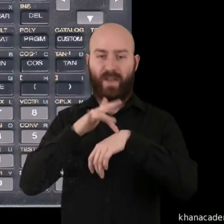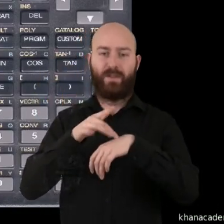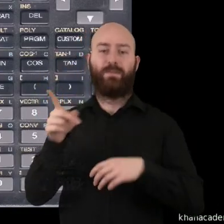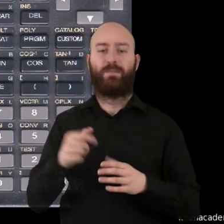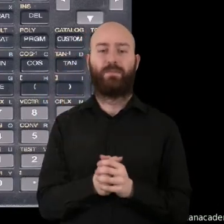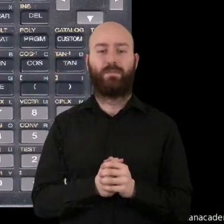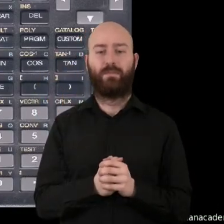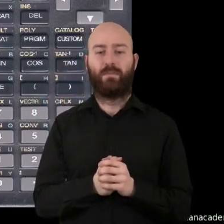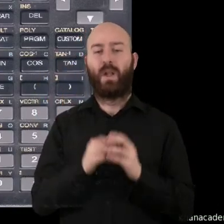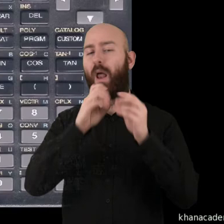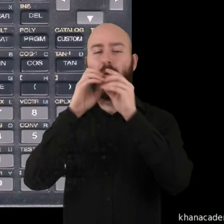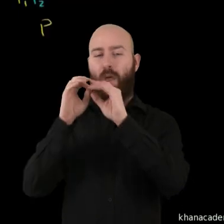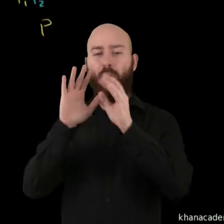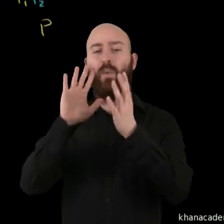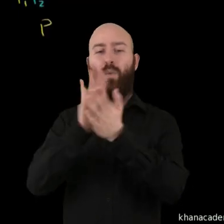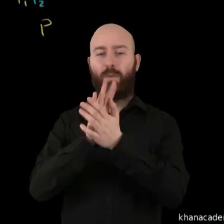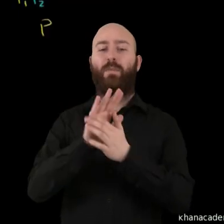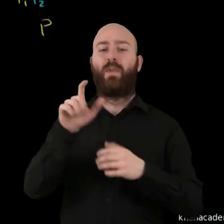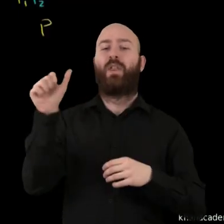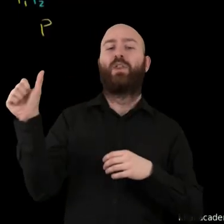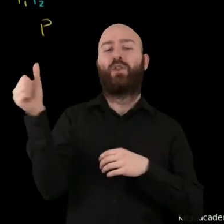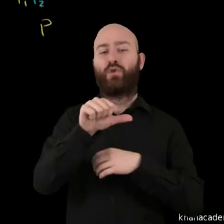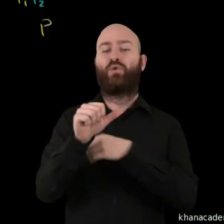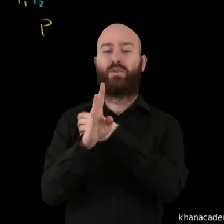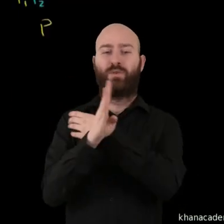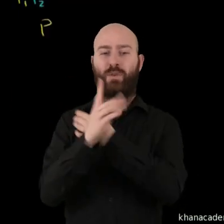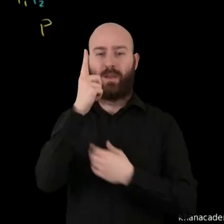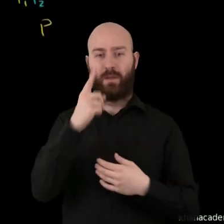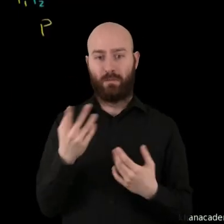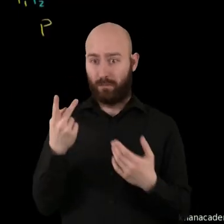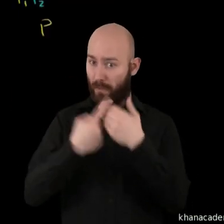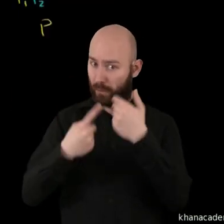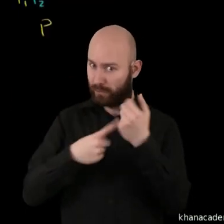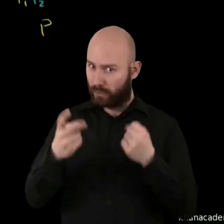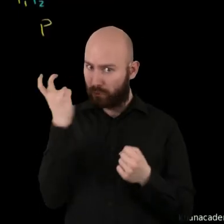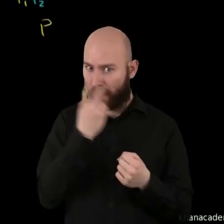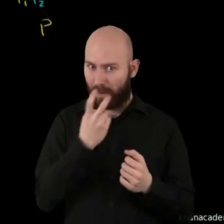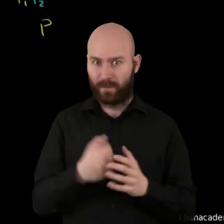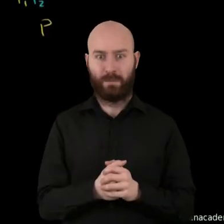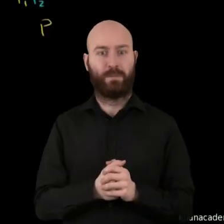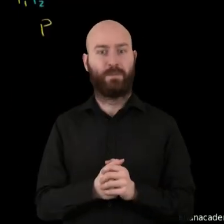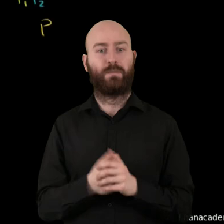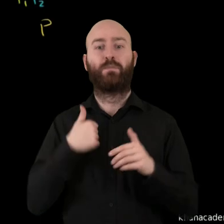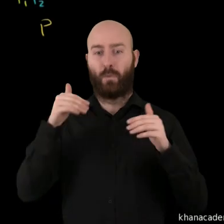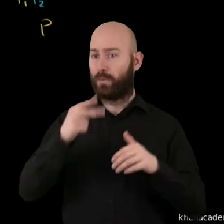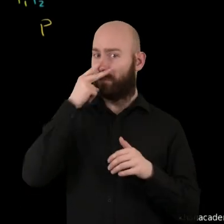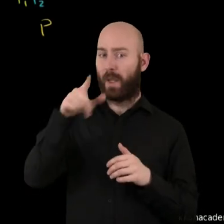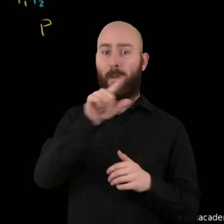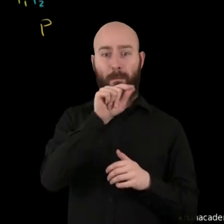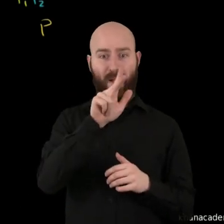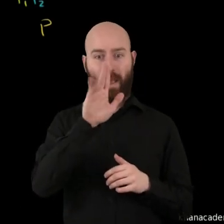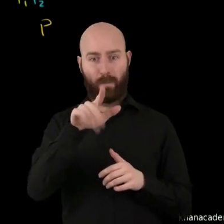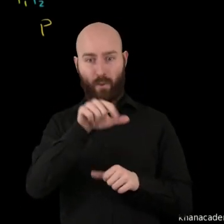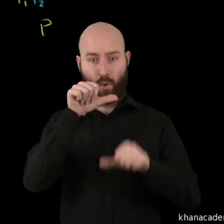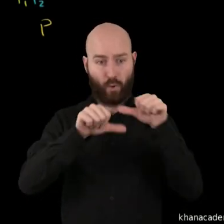Zaokrąglam do 1091. Wartość jest równa 1091. Ciekawa